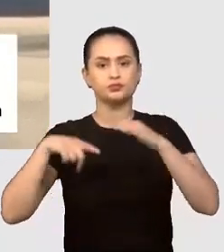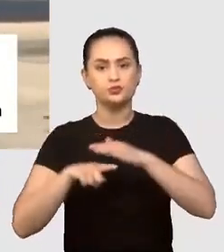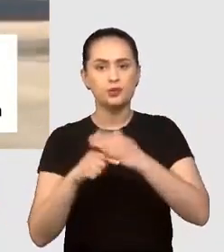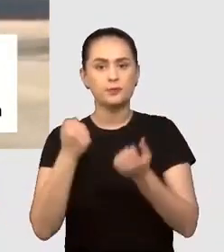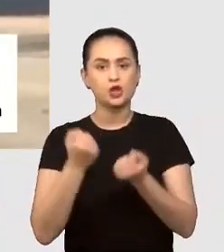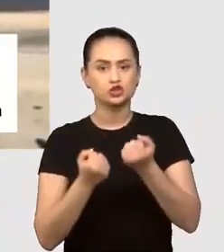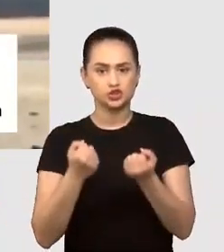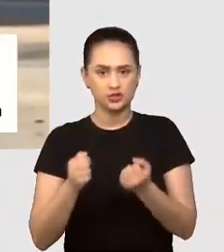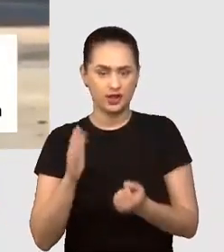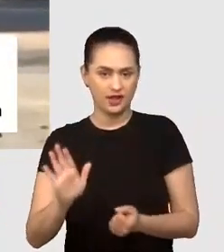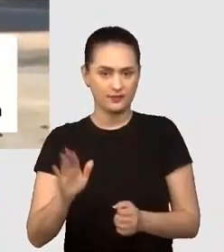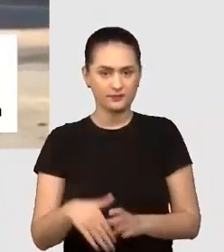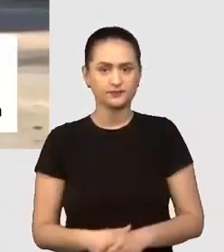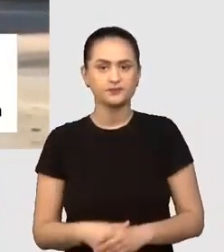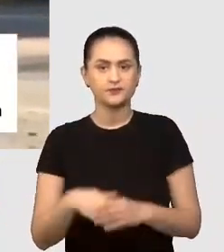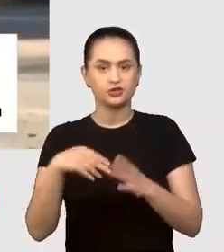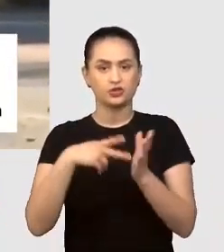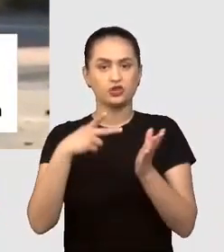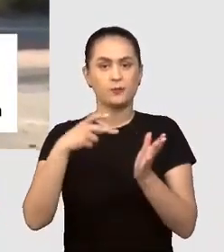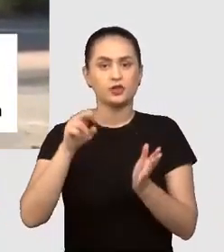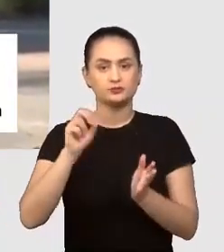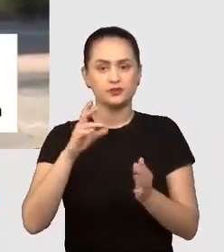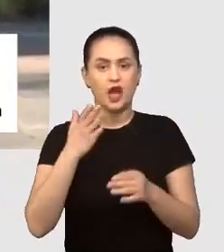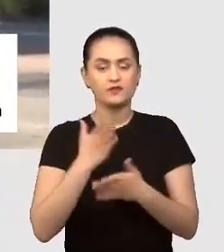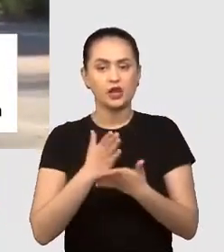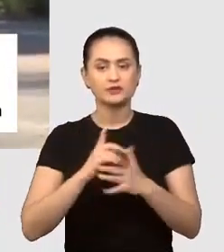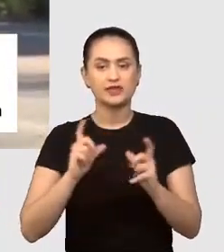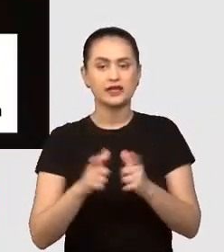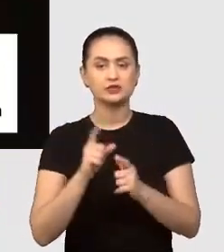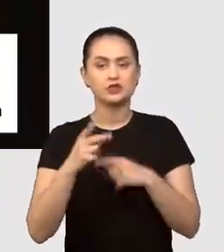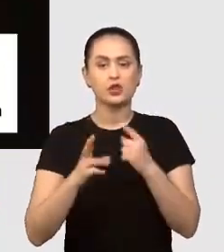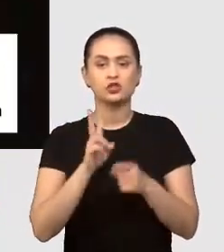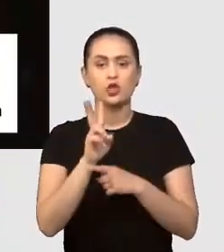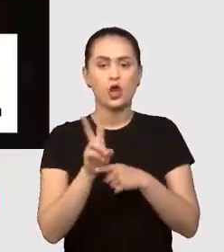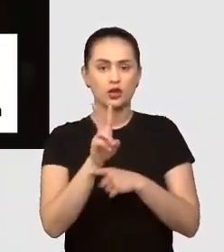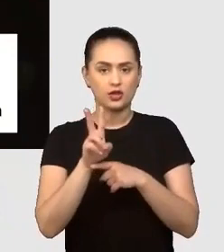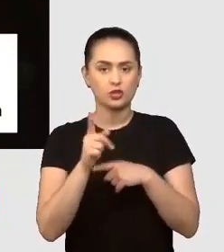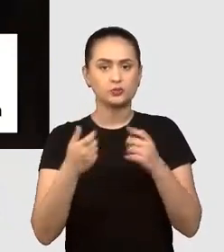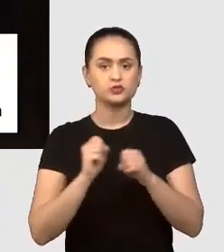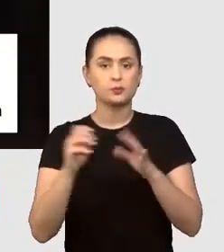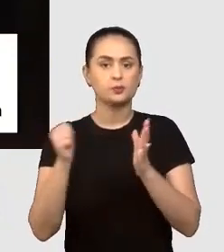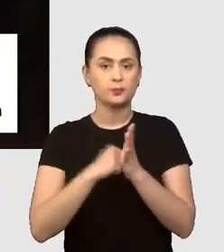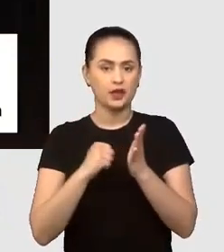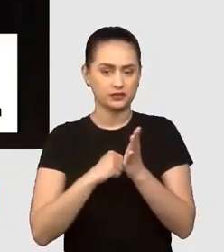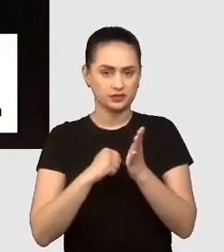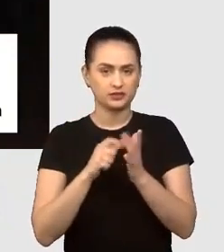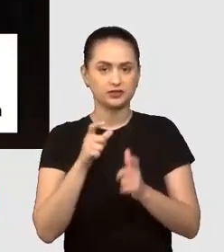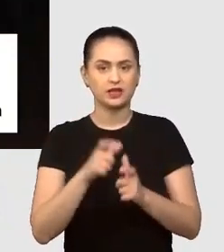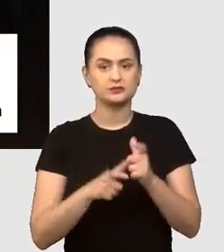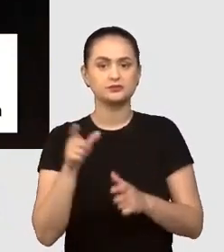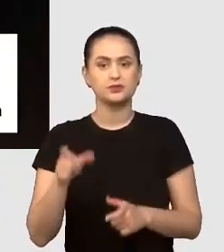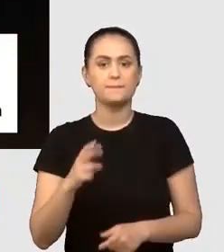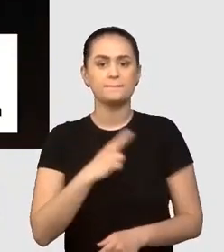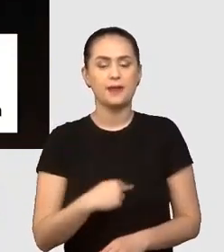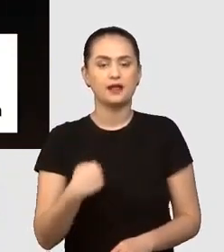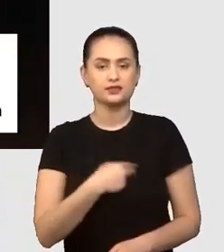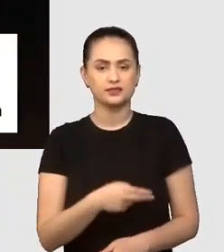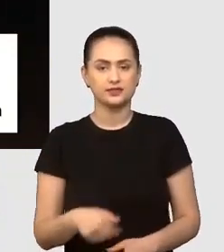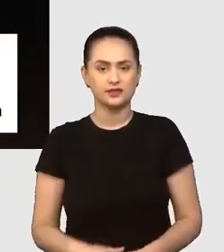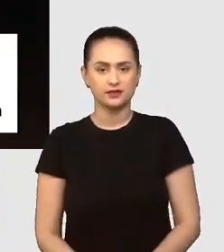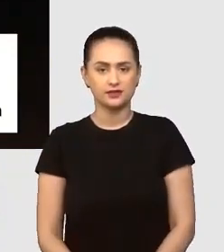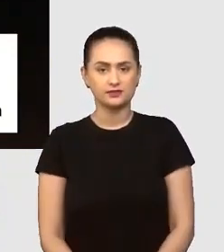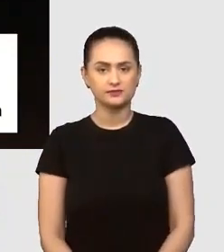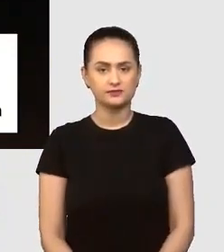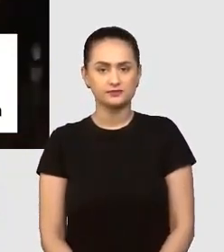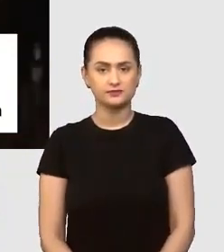chiar sub mașina în care se afla. În 2013 fusese arestată la doar 2 ore după ce a publicat un articol despre liderul